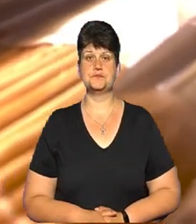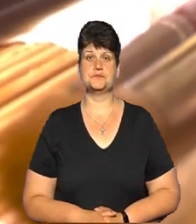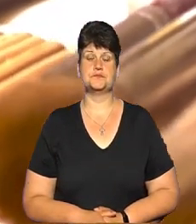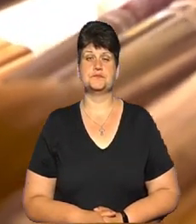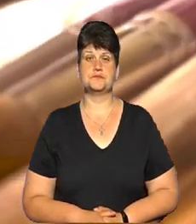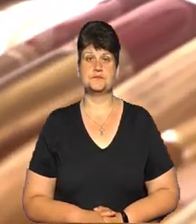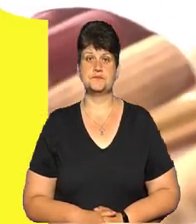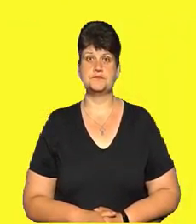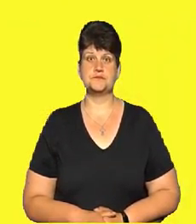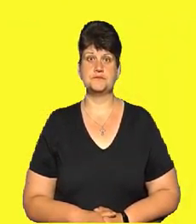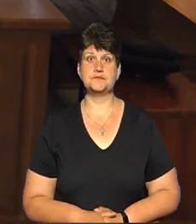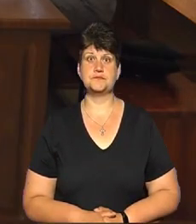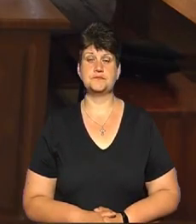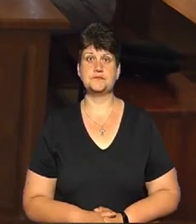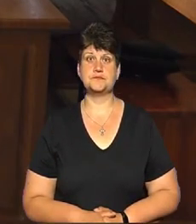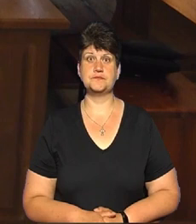Тернопільщина.